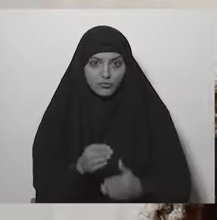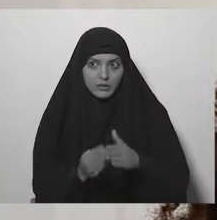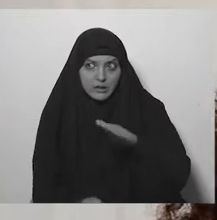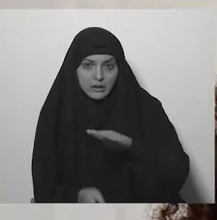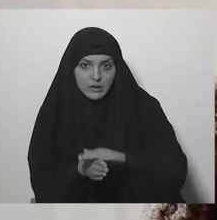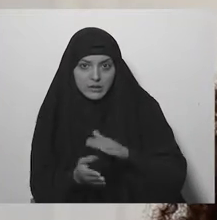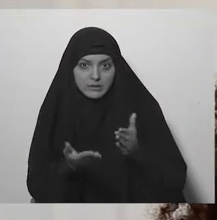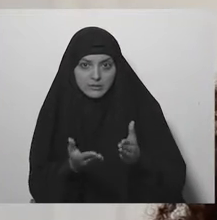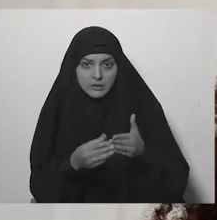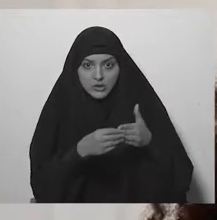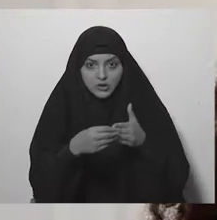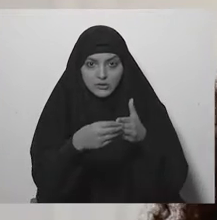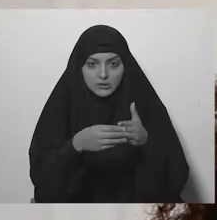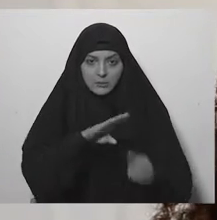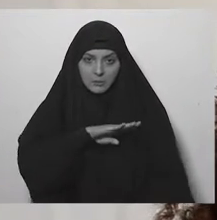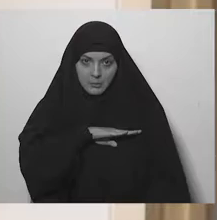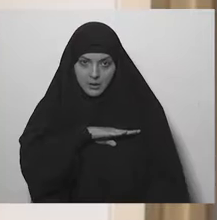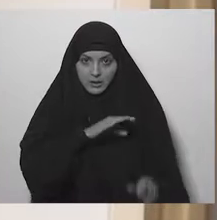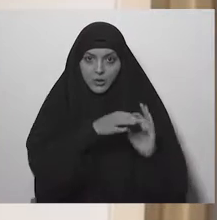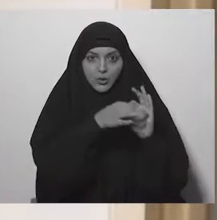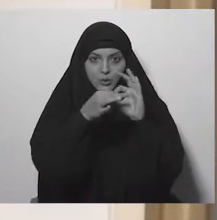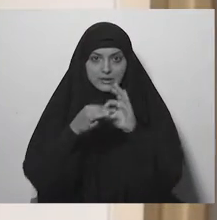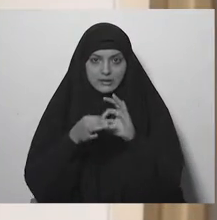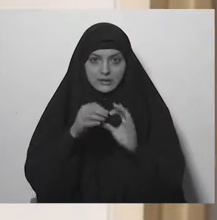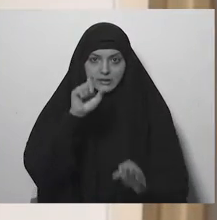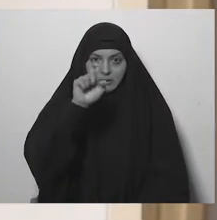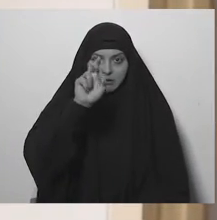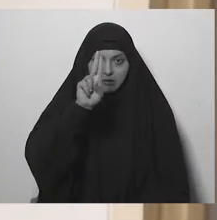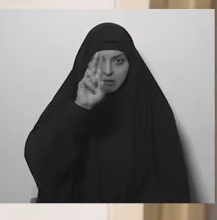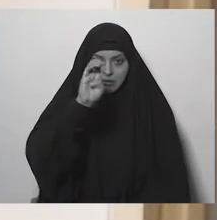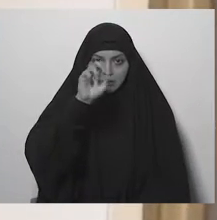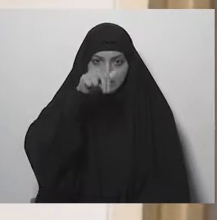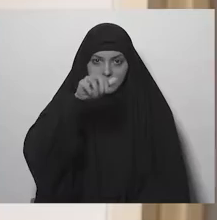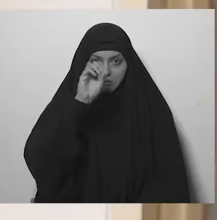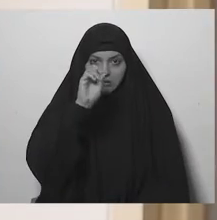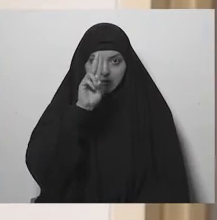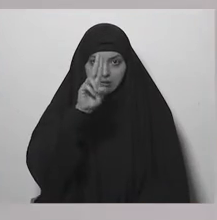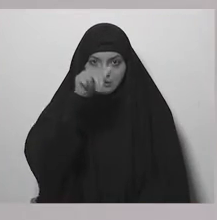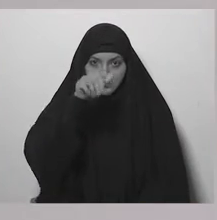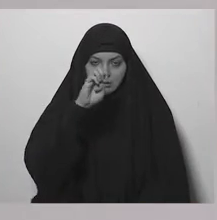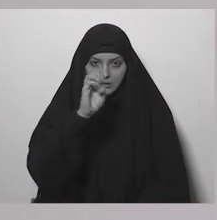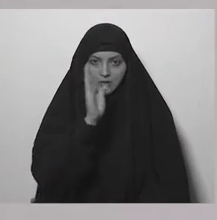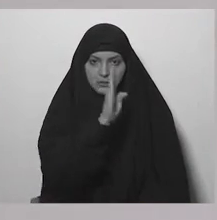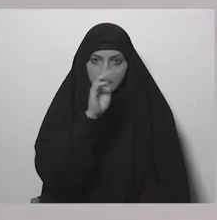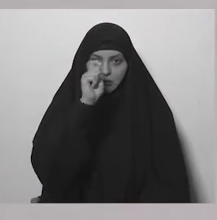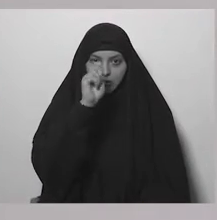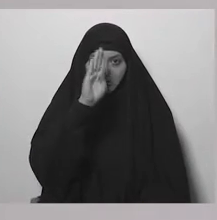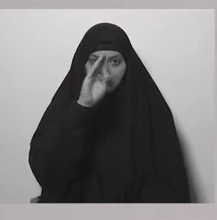l'initiative est géré par le coordinateur ghosn à tout à l'heure